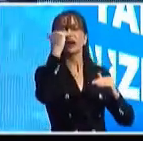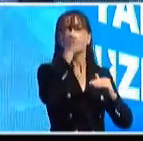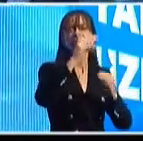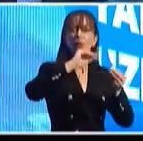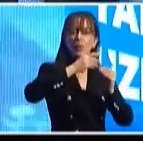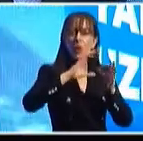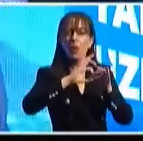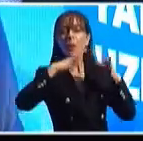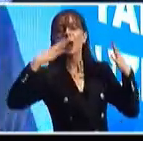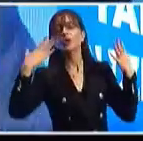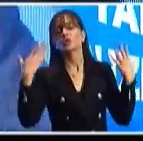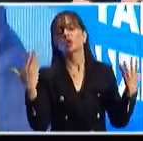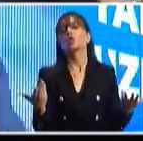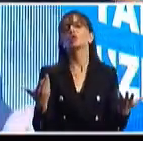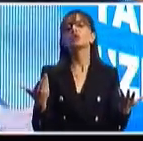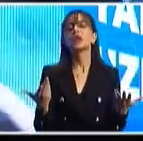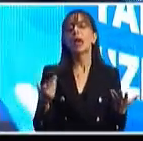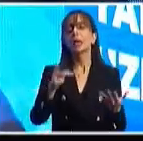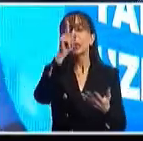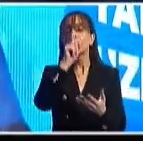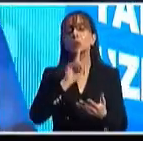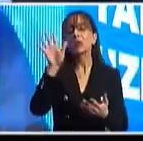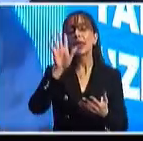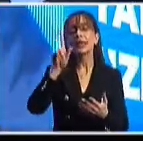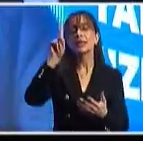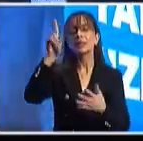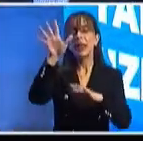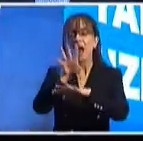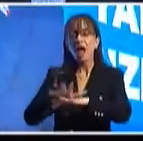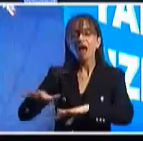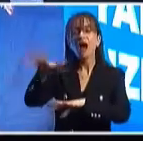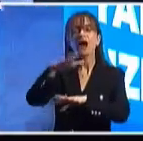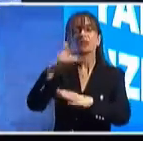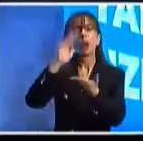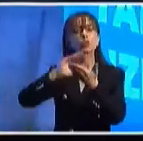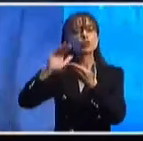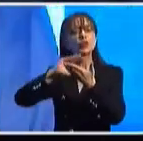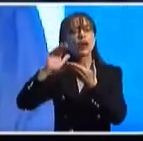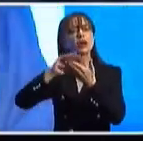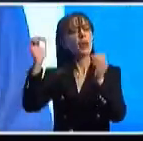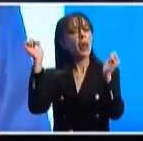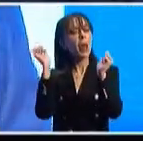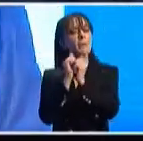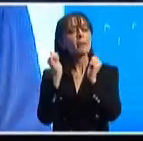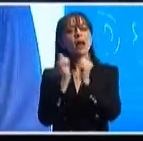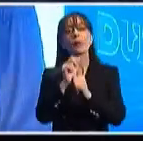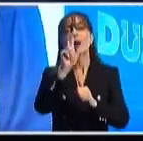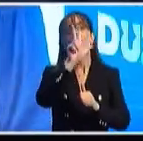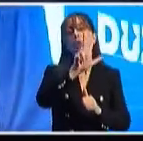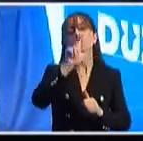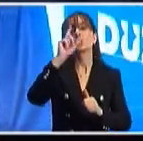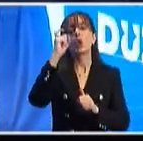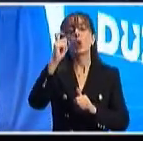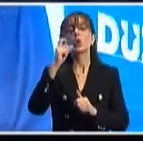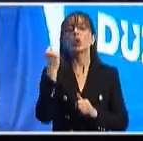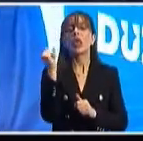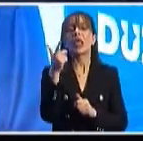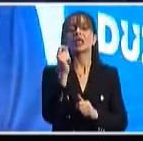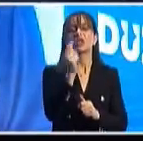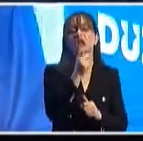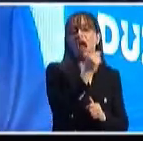sorunları çözecek 151 kavşak düzenlemesiyle birlikte aslında 39 ilçede ve